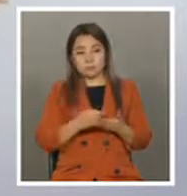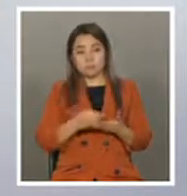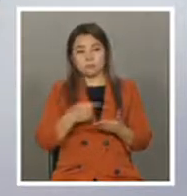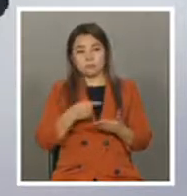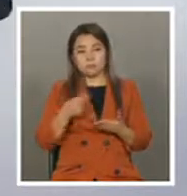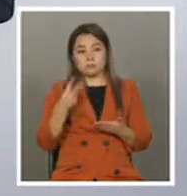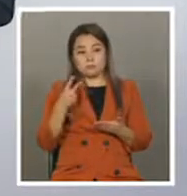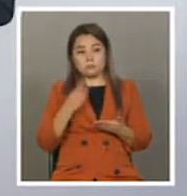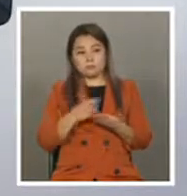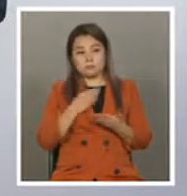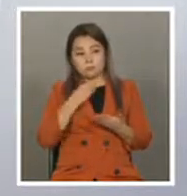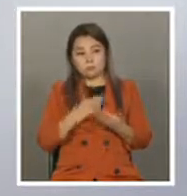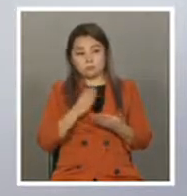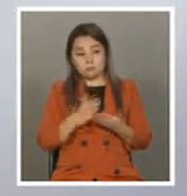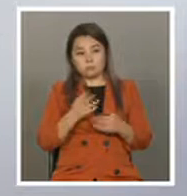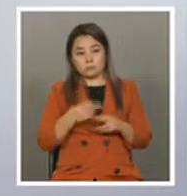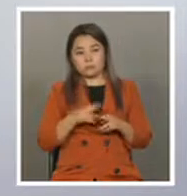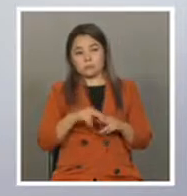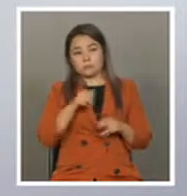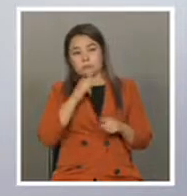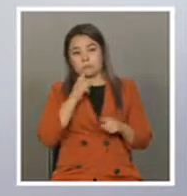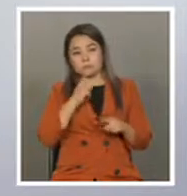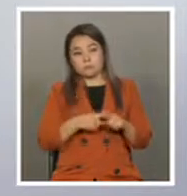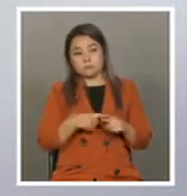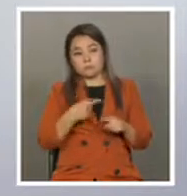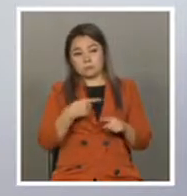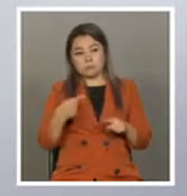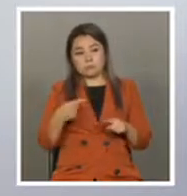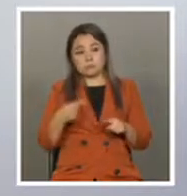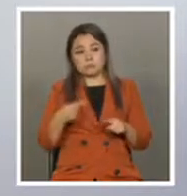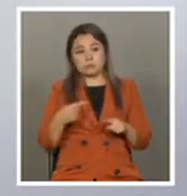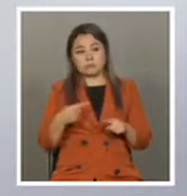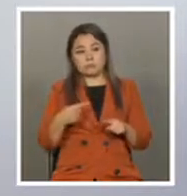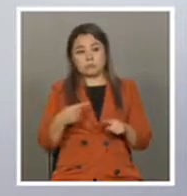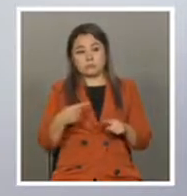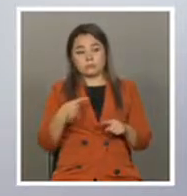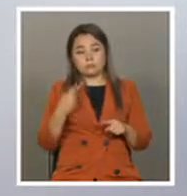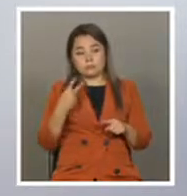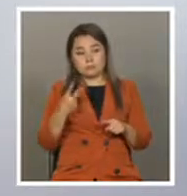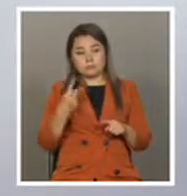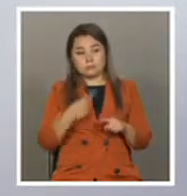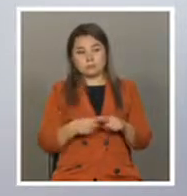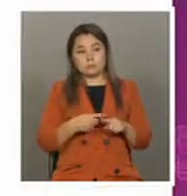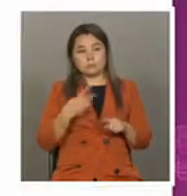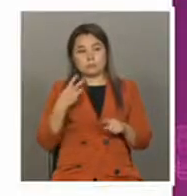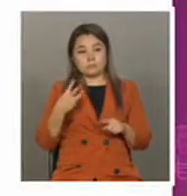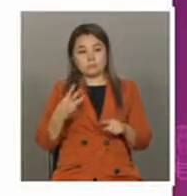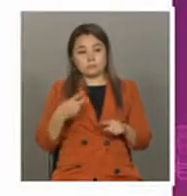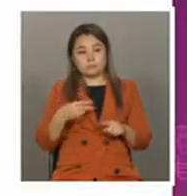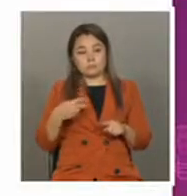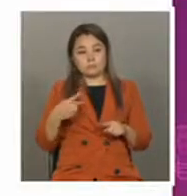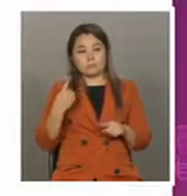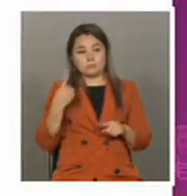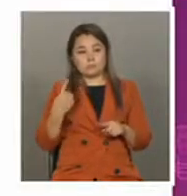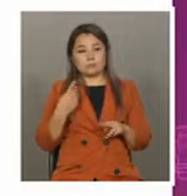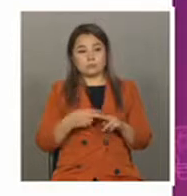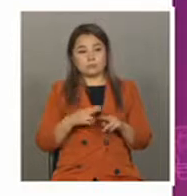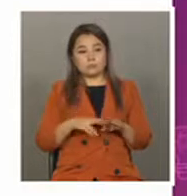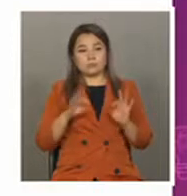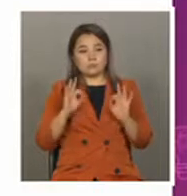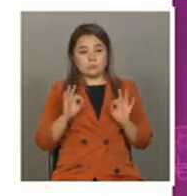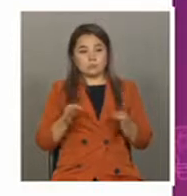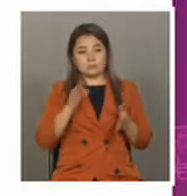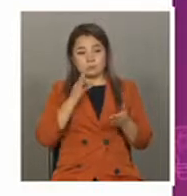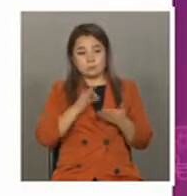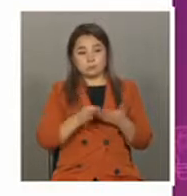қоямыз. Енді бұл екі санды қосып көрейік. Яғни минус 2-ге 3-ті қосамыз. Қосындыда 1 шықты. Олай болса, мына